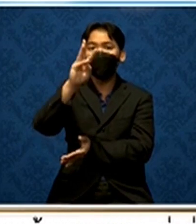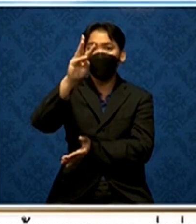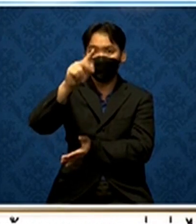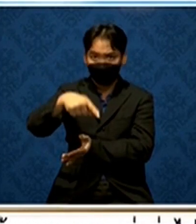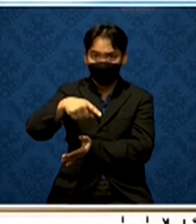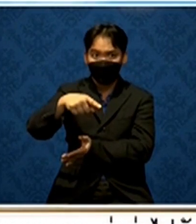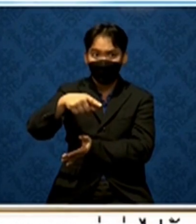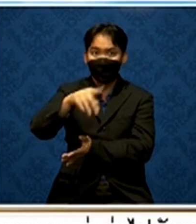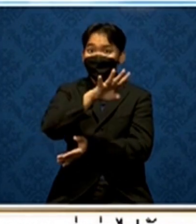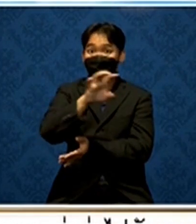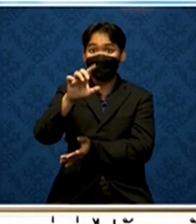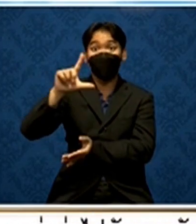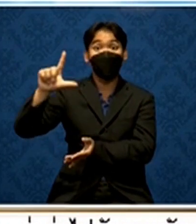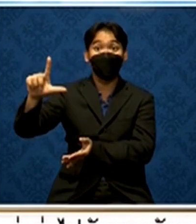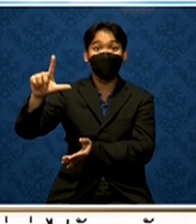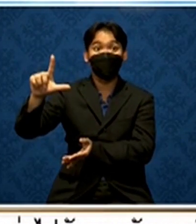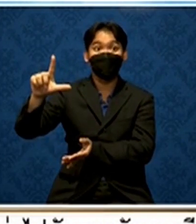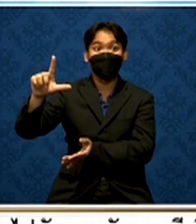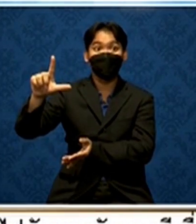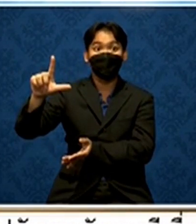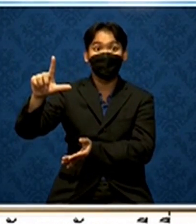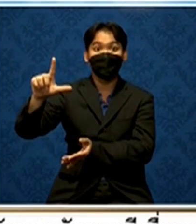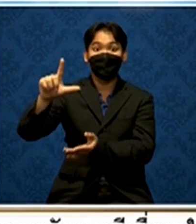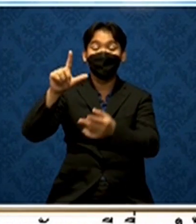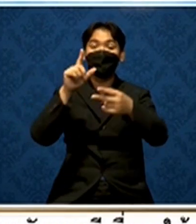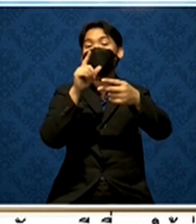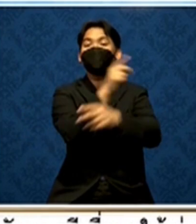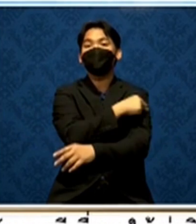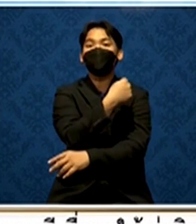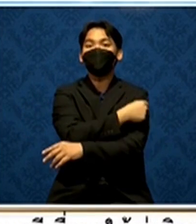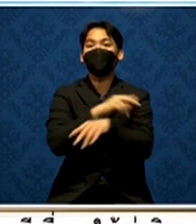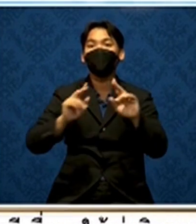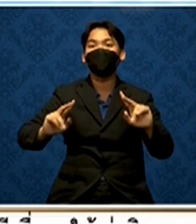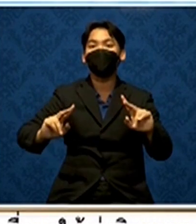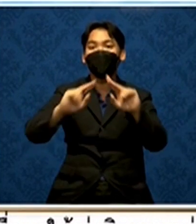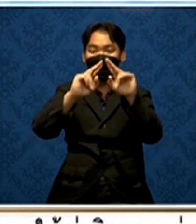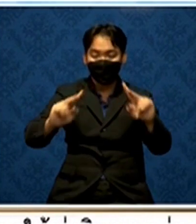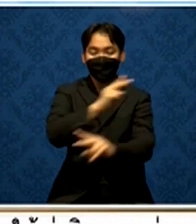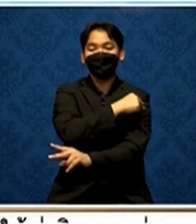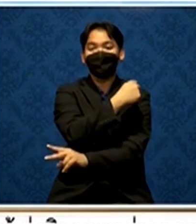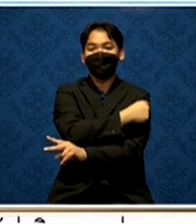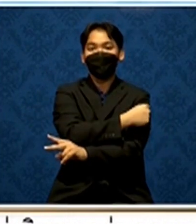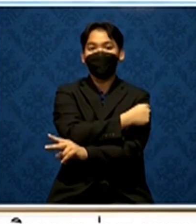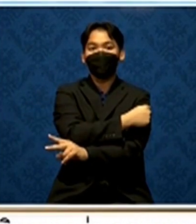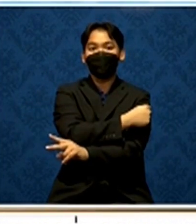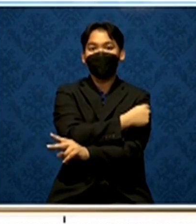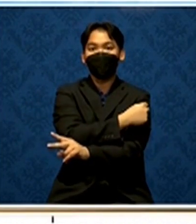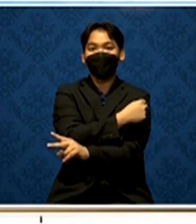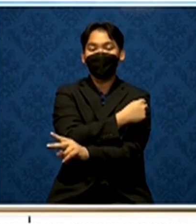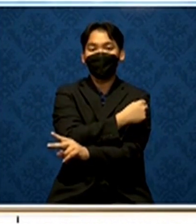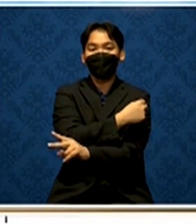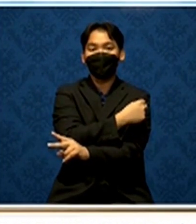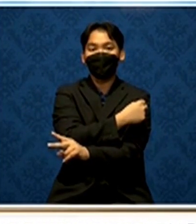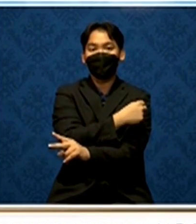ล้านบาทเมื่อนำงบประมาณกระทรวงสาธารณสุขครับมาเปรียบเทียบกับงบประมาณภาพรวมของทั้งประเทศใน